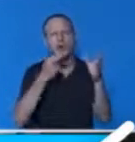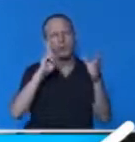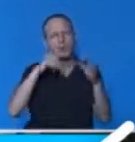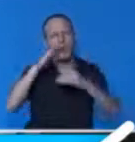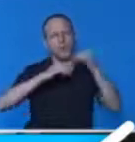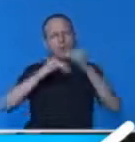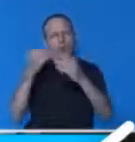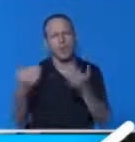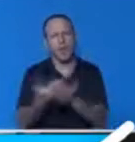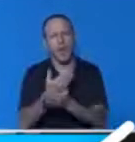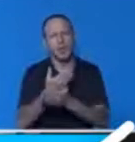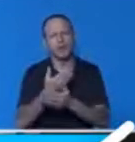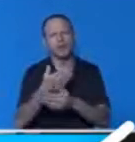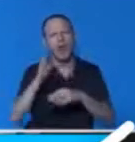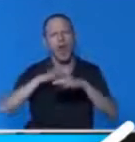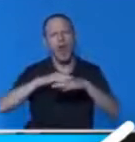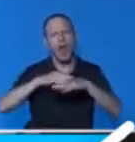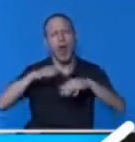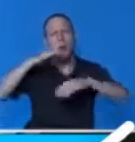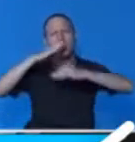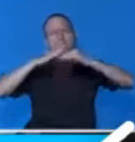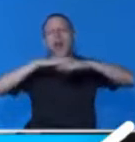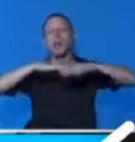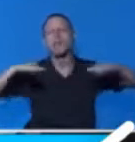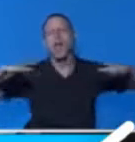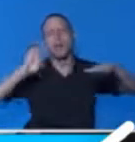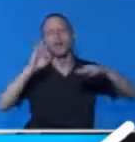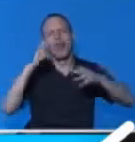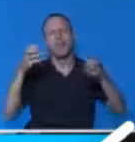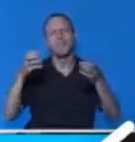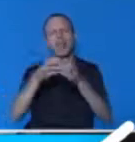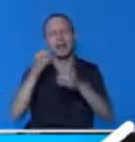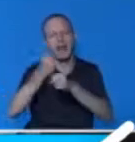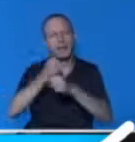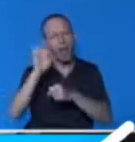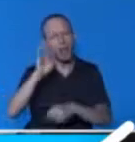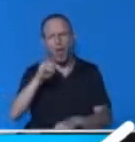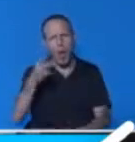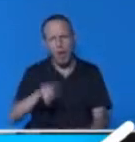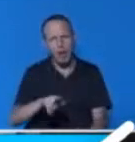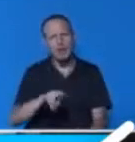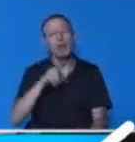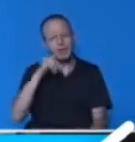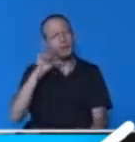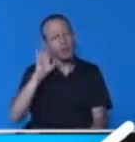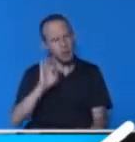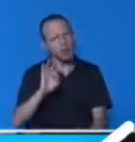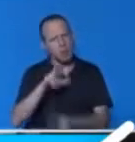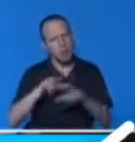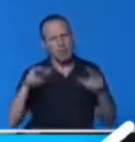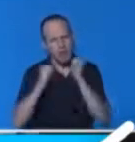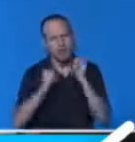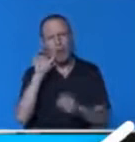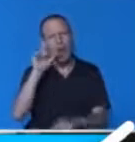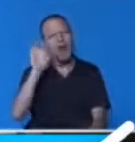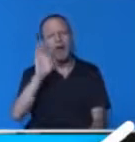מחדש על הפלטפורמה של מפלגת העבודה, שעדיין לא מתה. היא אומנם מושמת במצב קשה, אבל היא עדיין